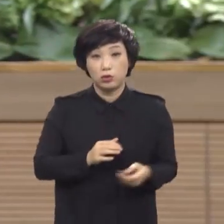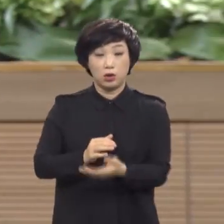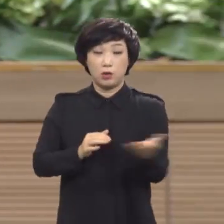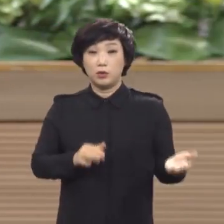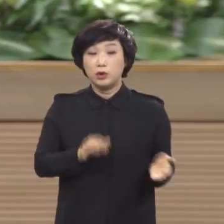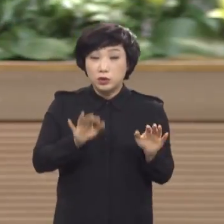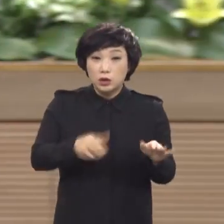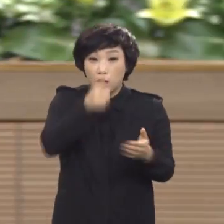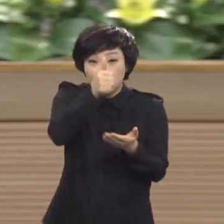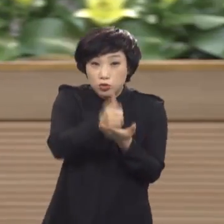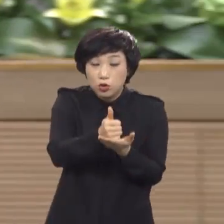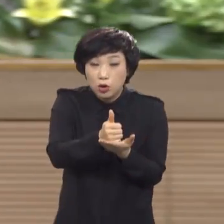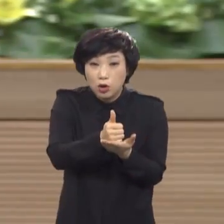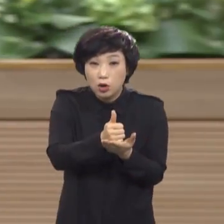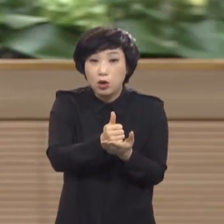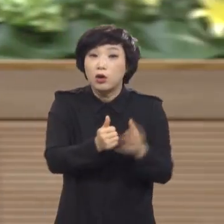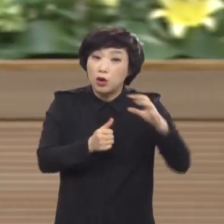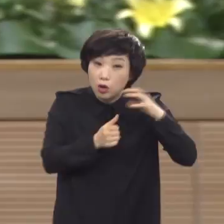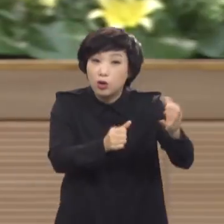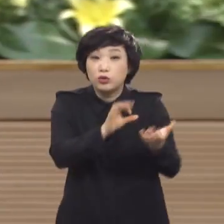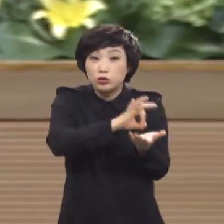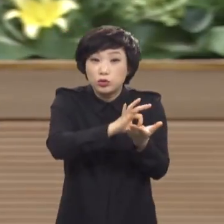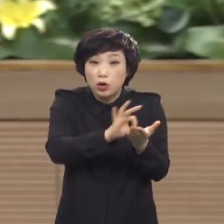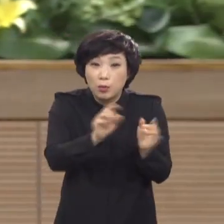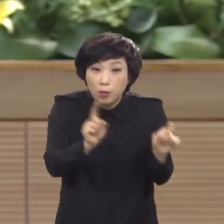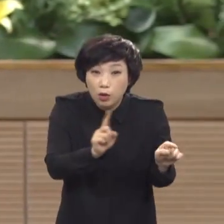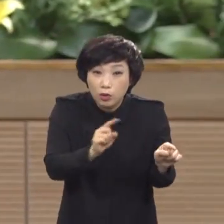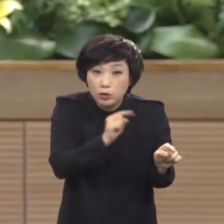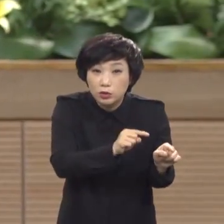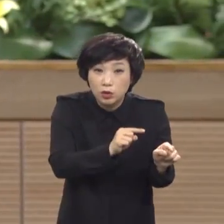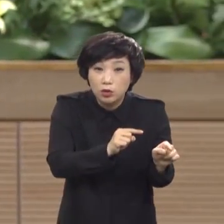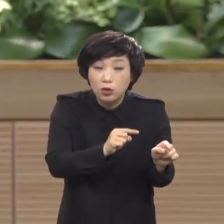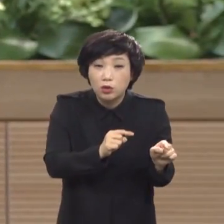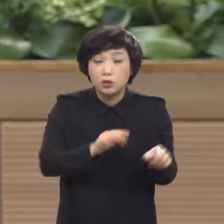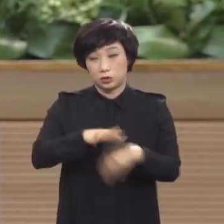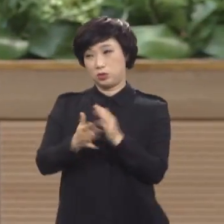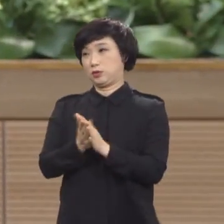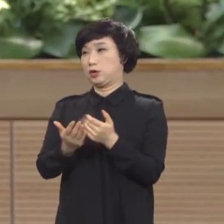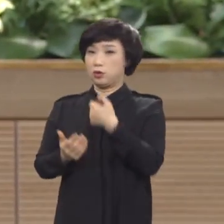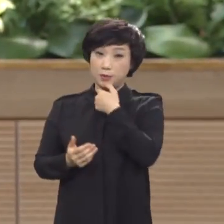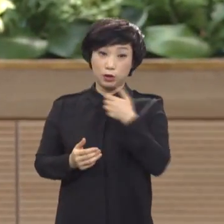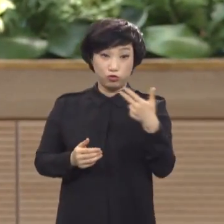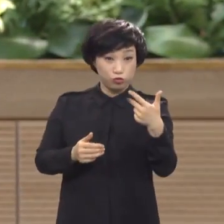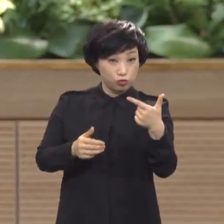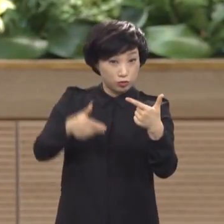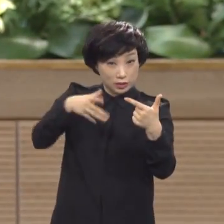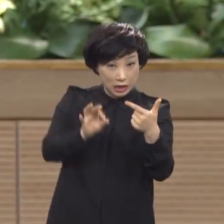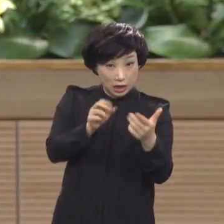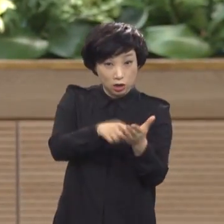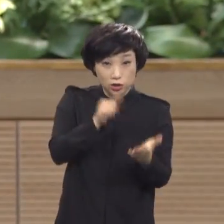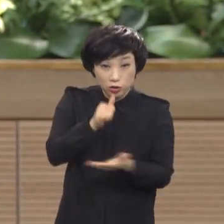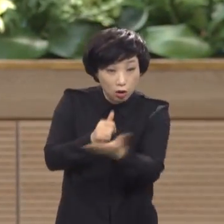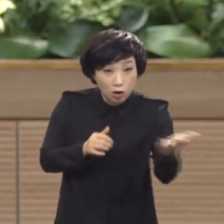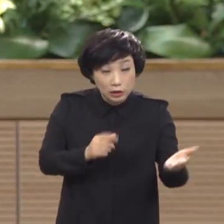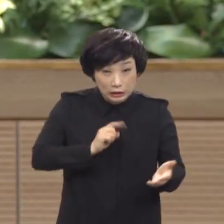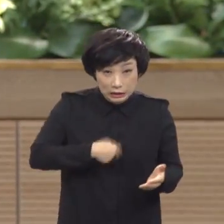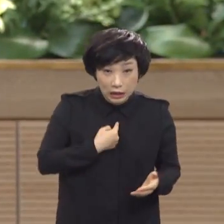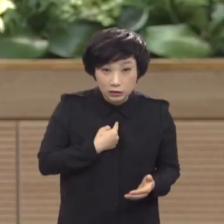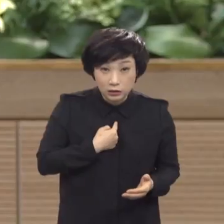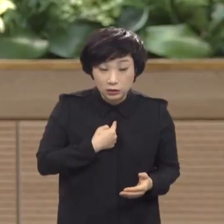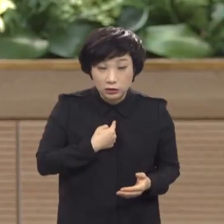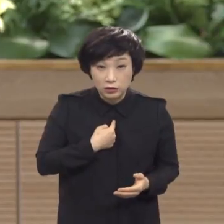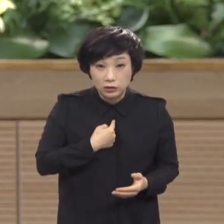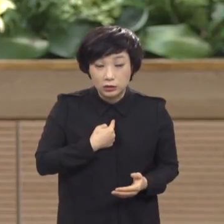이 죄의 도구로 쓰는 것을 로마서 6장에 너희 자신을